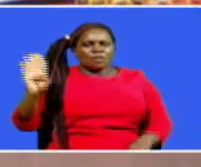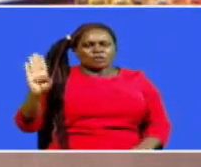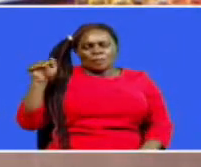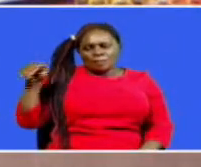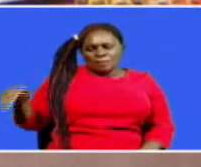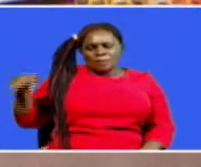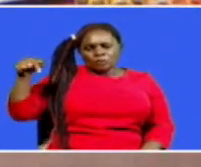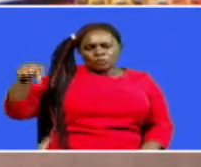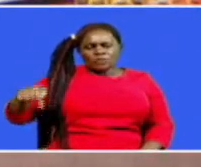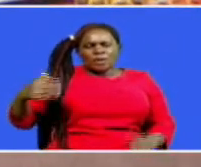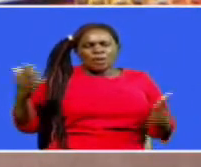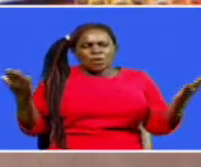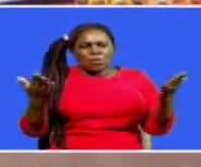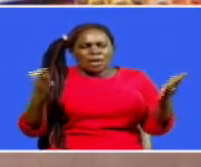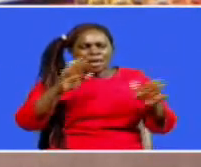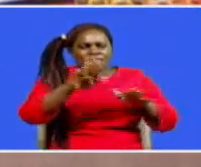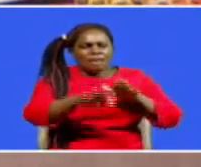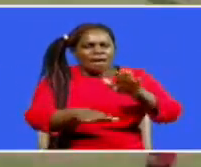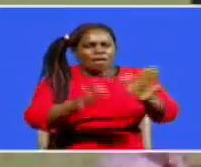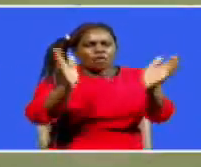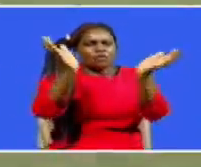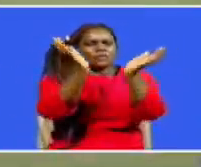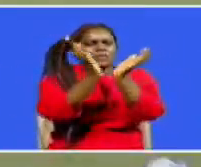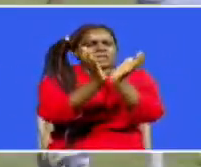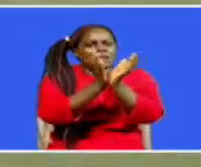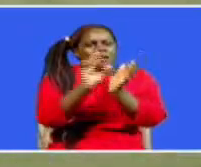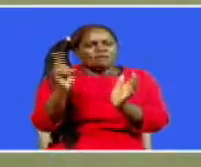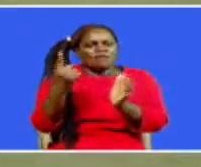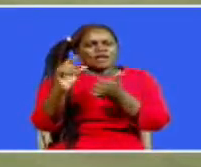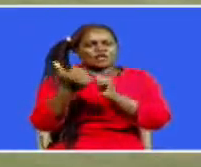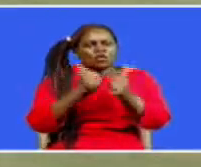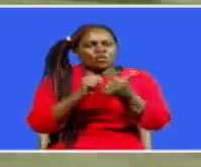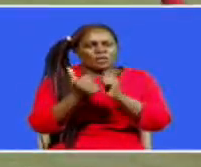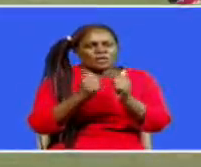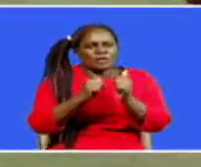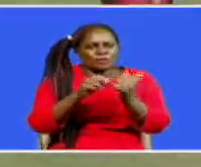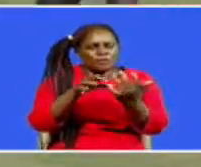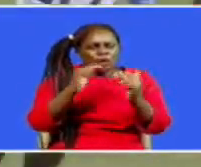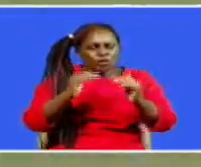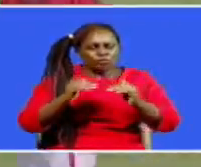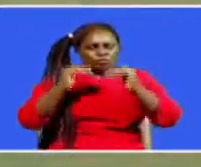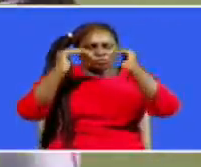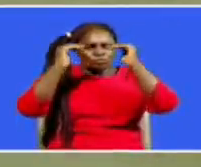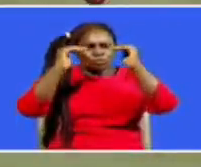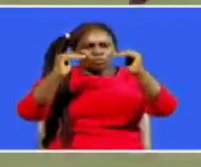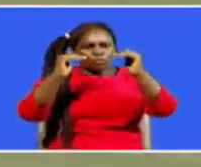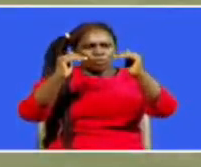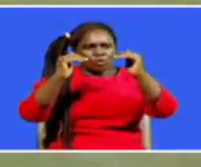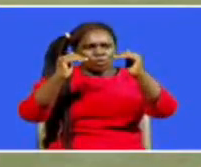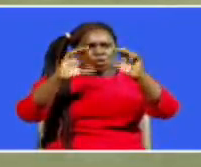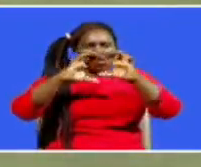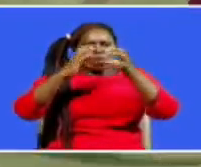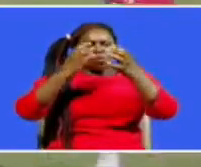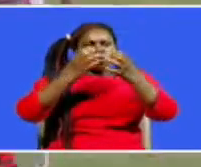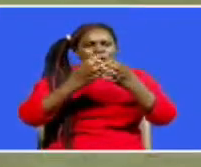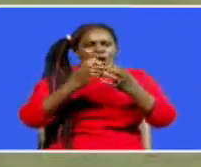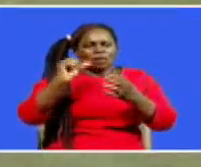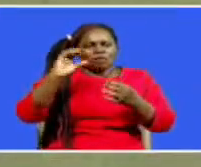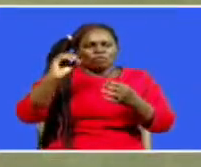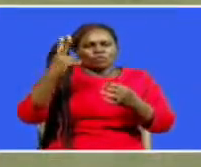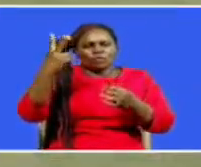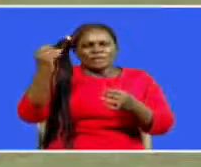hii leo katika uwanja wa Nyayo kwenye mkondo wa kwanza wa michuano ya kujikatia tiketi ya kushiriki mashindano ya WAFCON